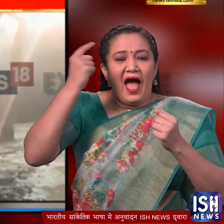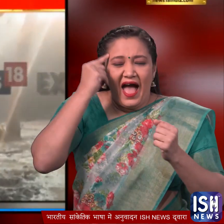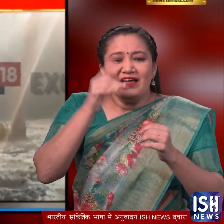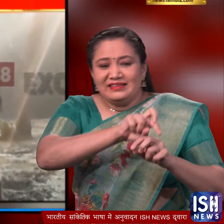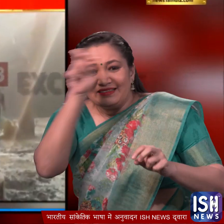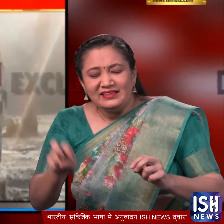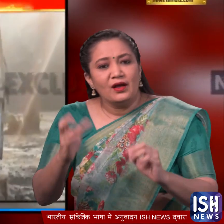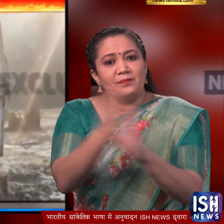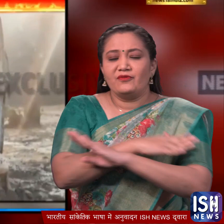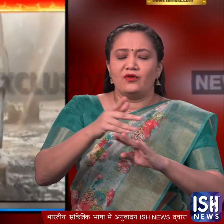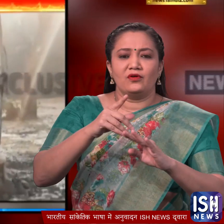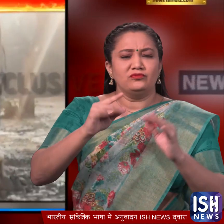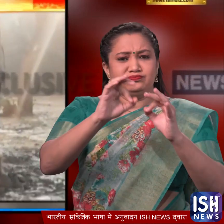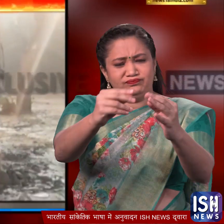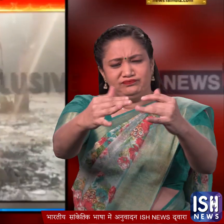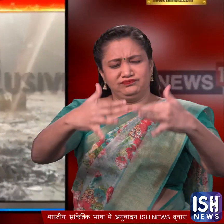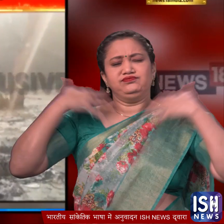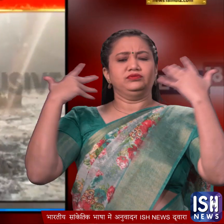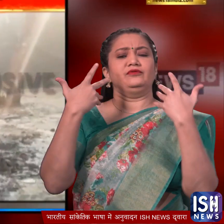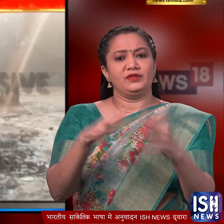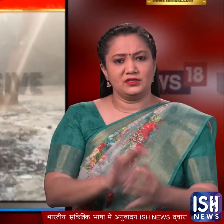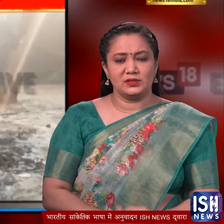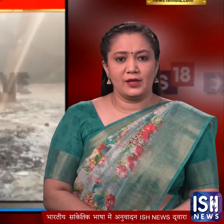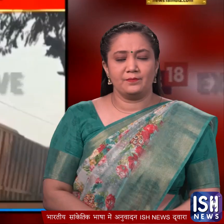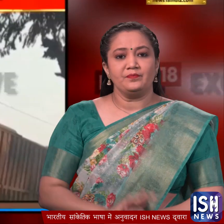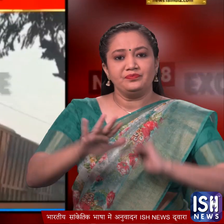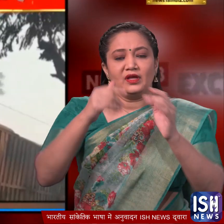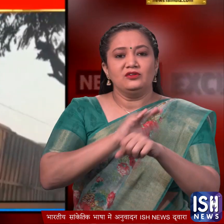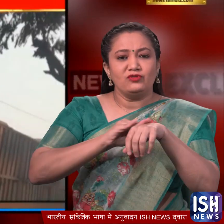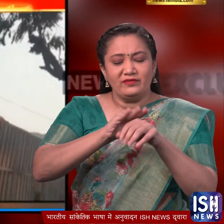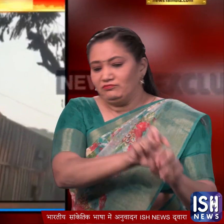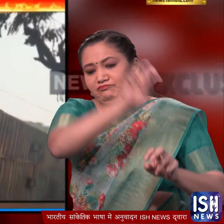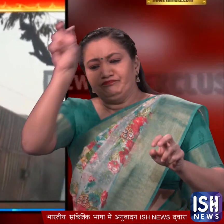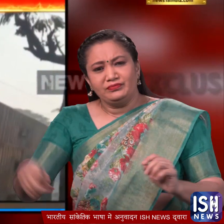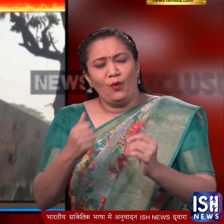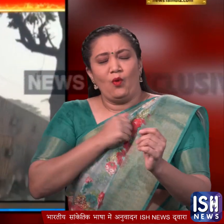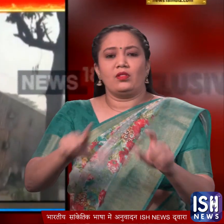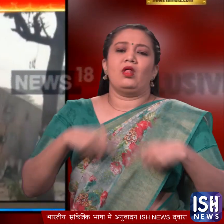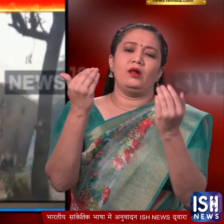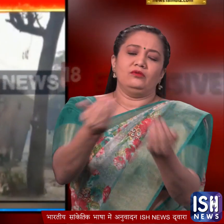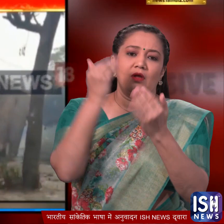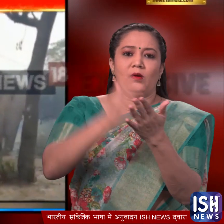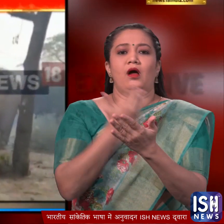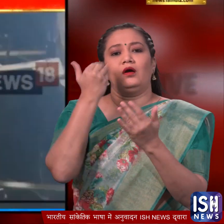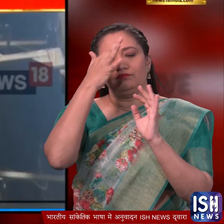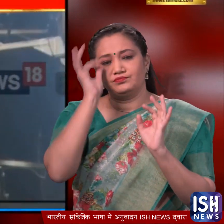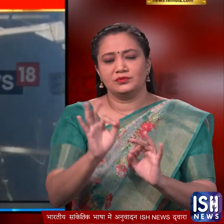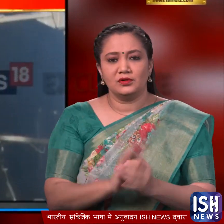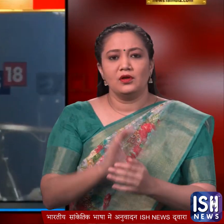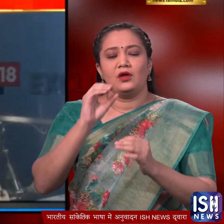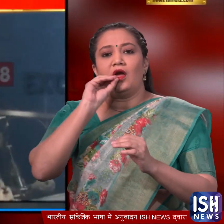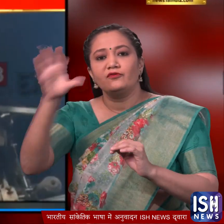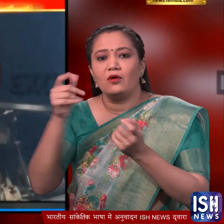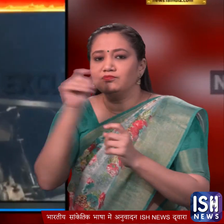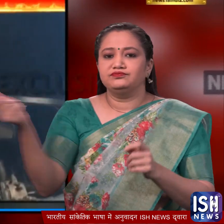ड्राइवर कुछ समझ पाता उससे पहले ही उसने पूरे ट्रक को अपनी चपेट में ले लिया। इसके बाद ड्राइवर ने कूदकर किसी तरह अपनी जान बचाई और हादसे